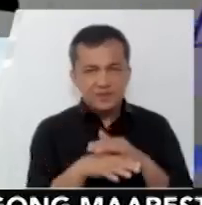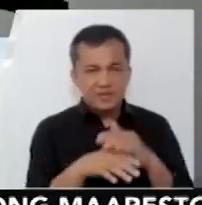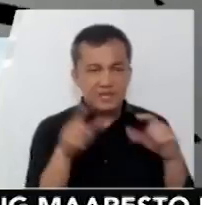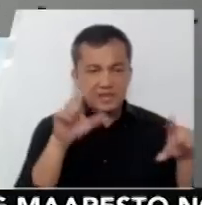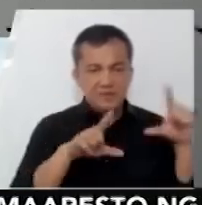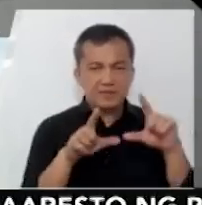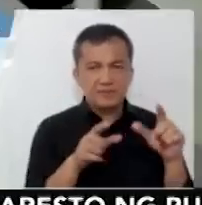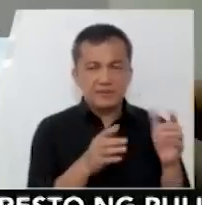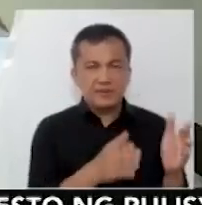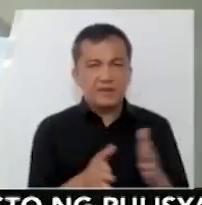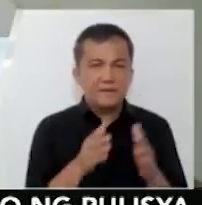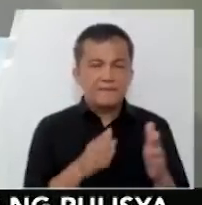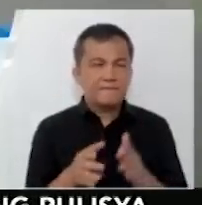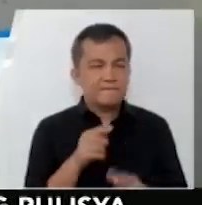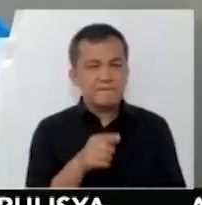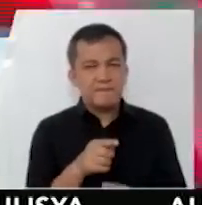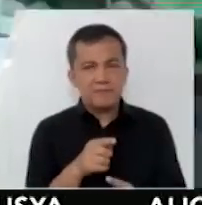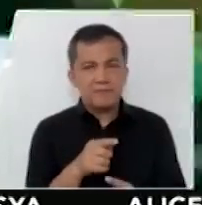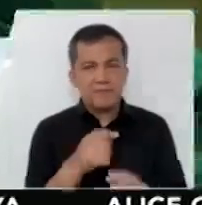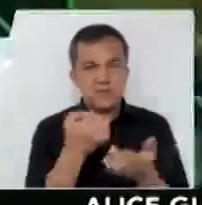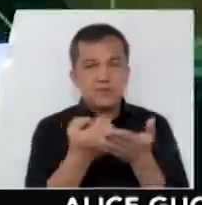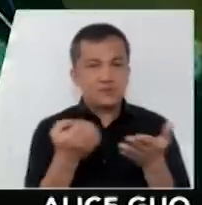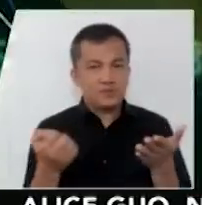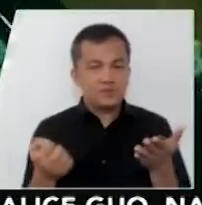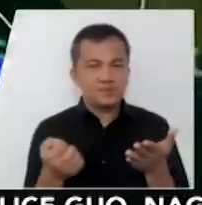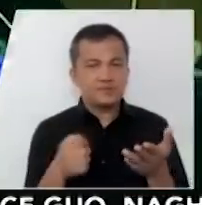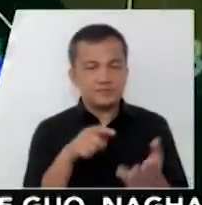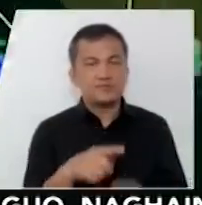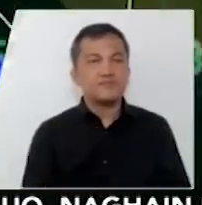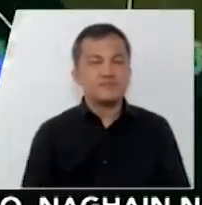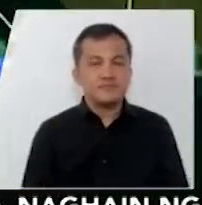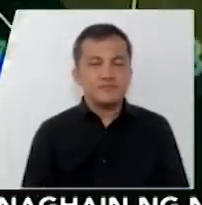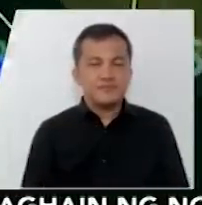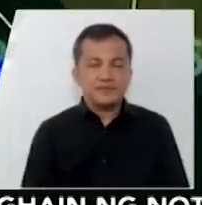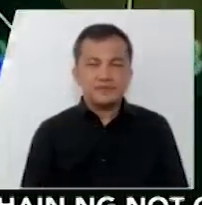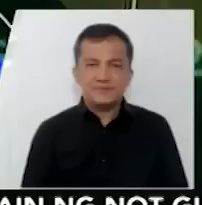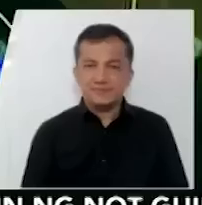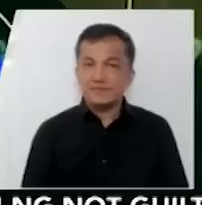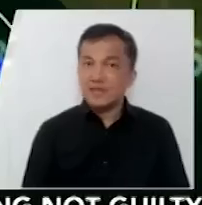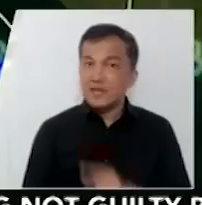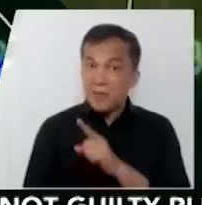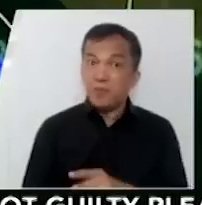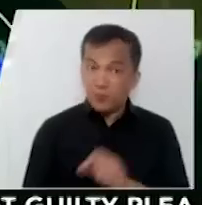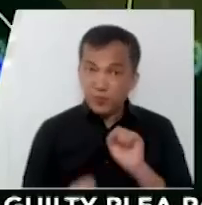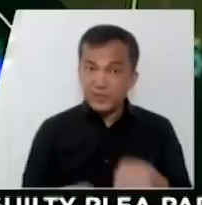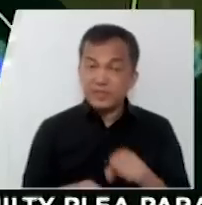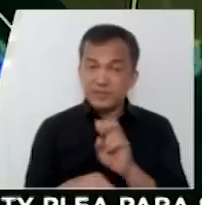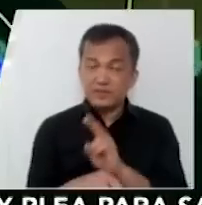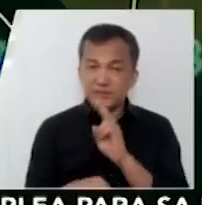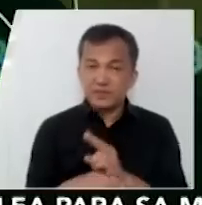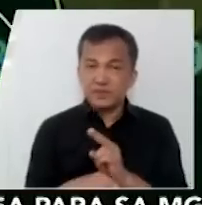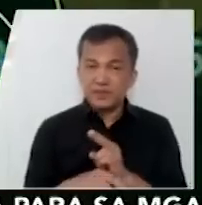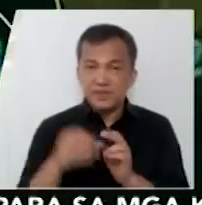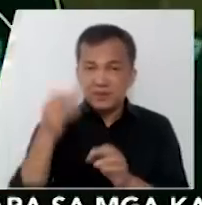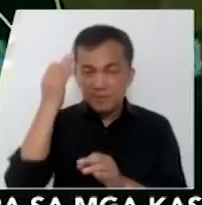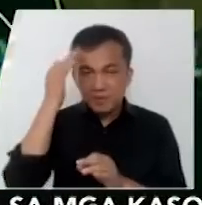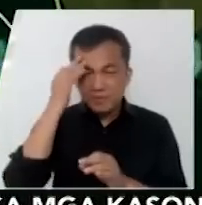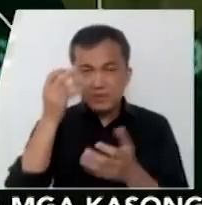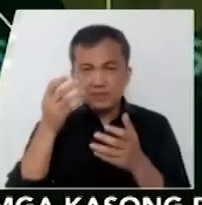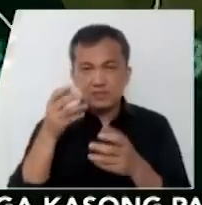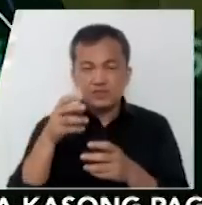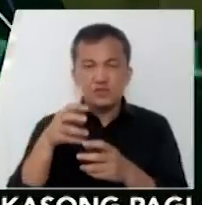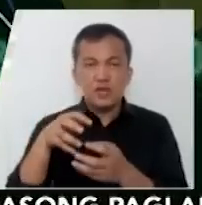natin yung equipment dito. At magagamit din ito sa pag-familiarize ng heavy equipment for